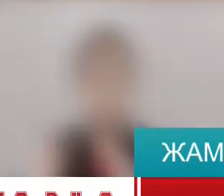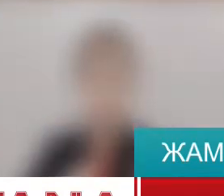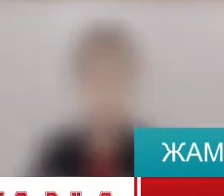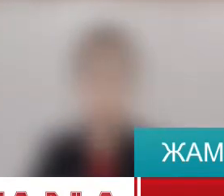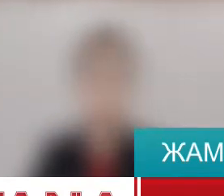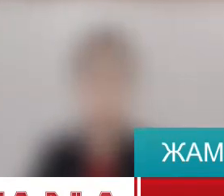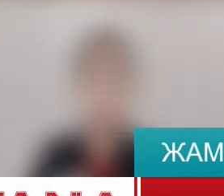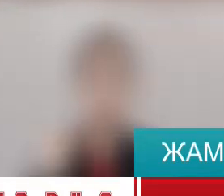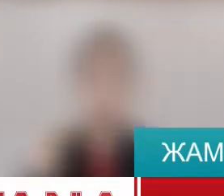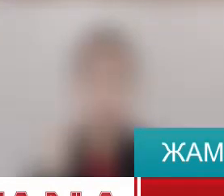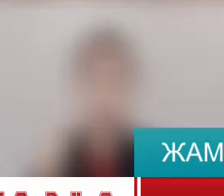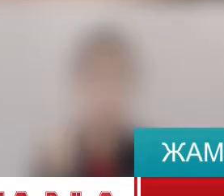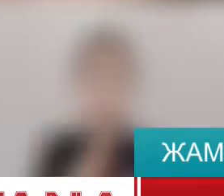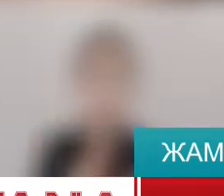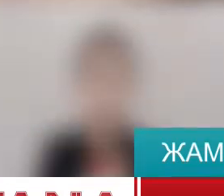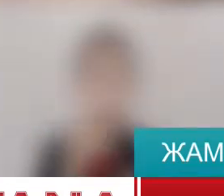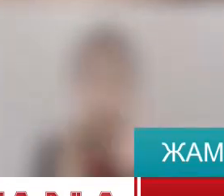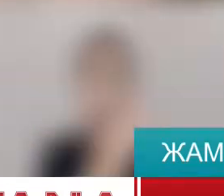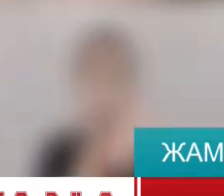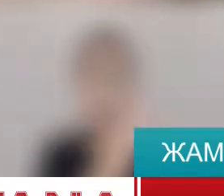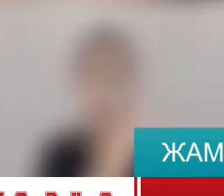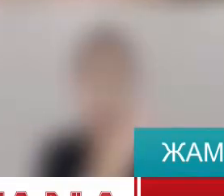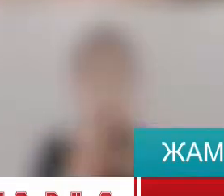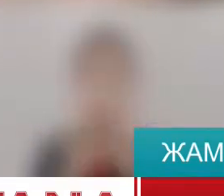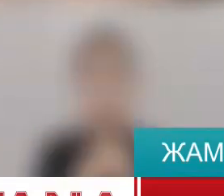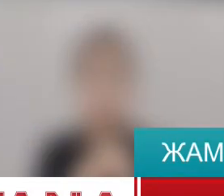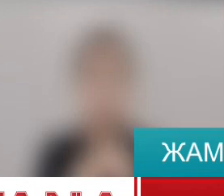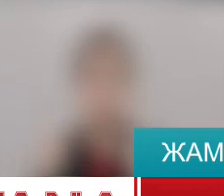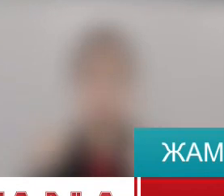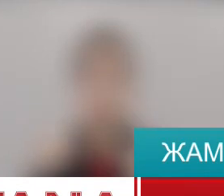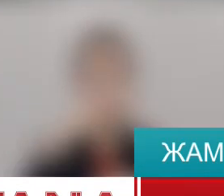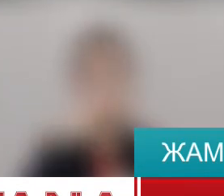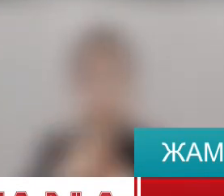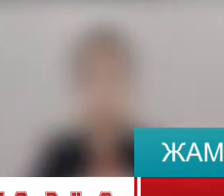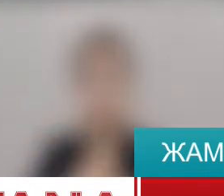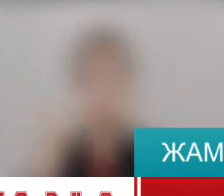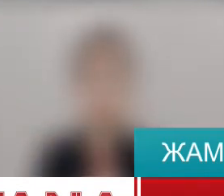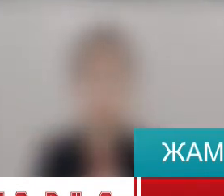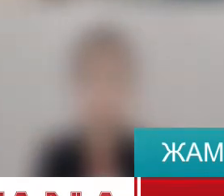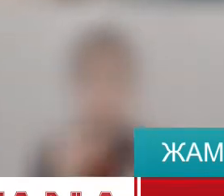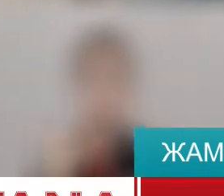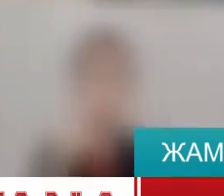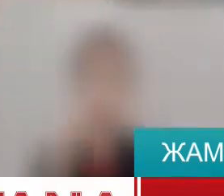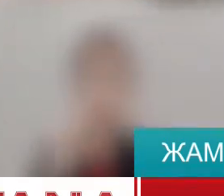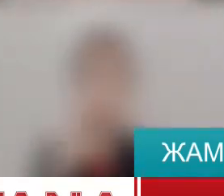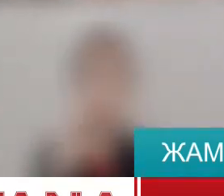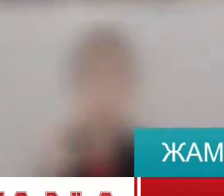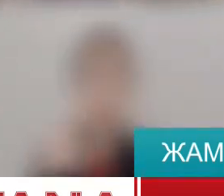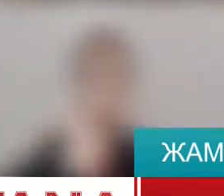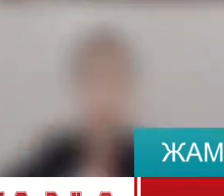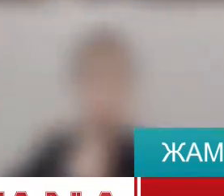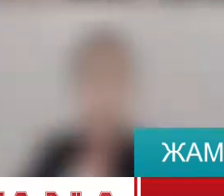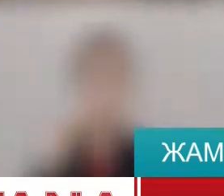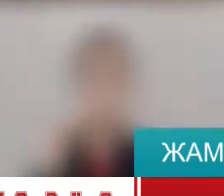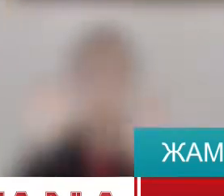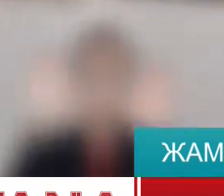кен іздеушілердің 2 бригадасы ұсталды. 17 адам заңсыз кен өндіріп шахталарға кірген. Олардың бәрі әкімшілік жауапкершілікке тартылды.